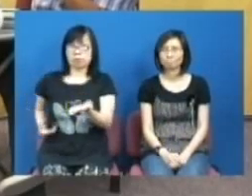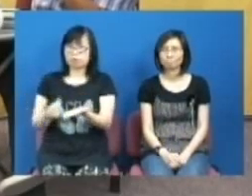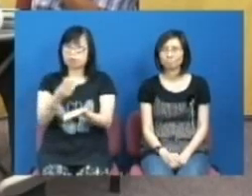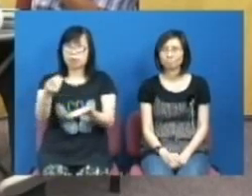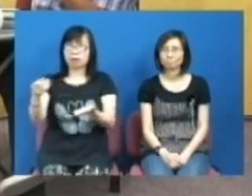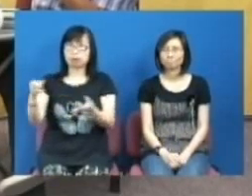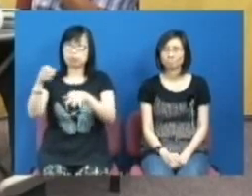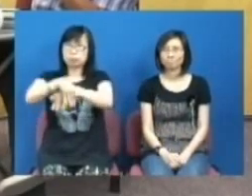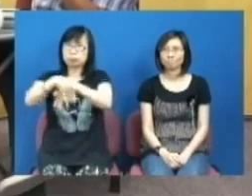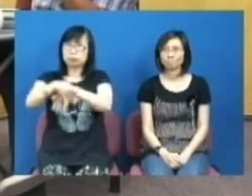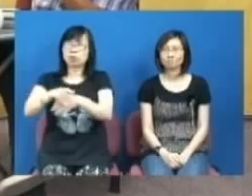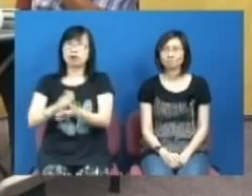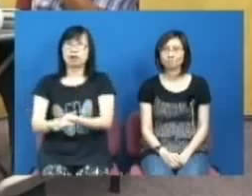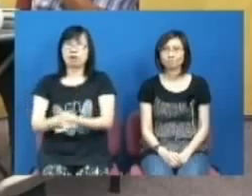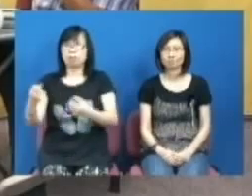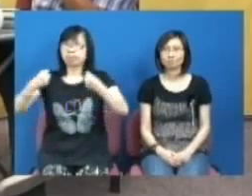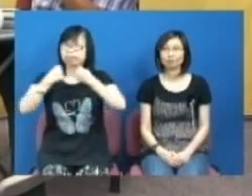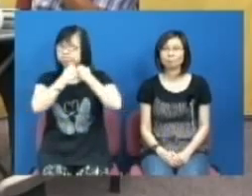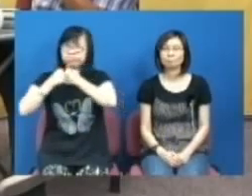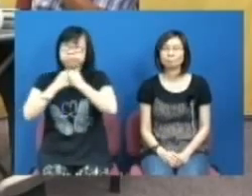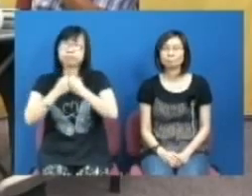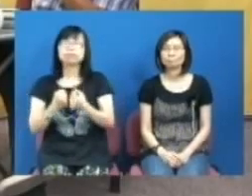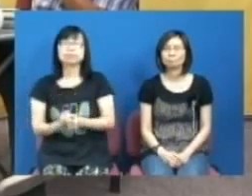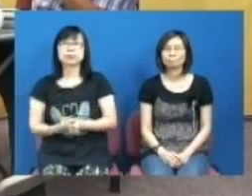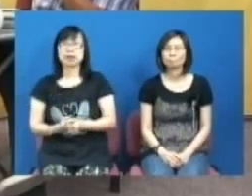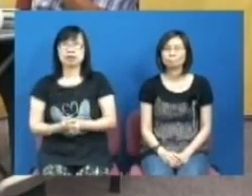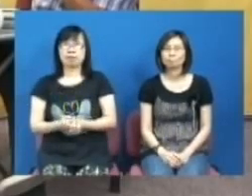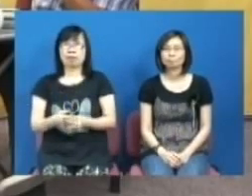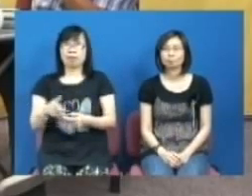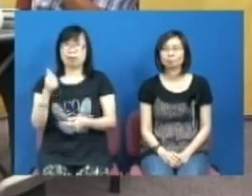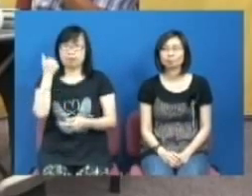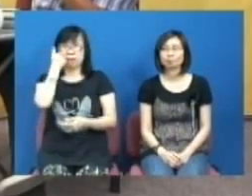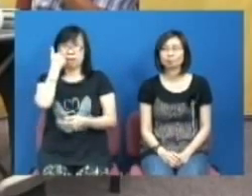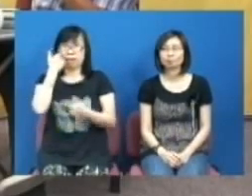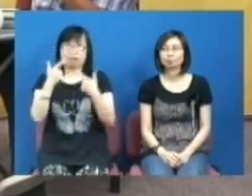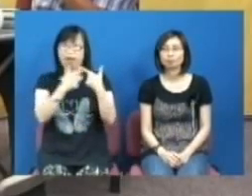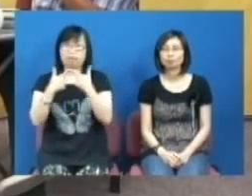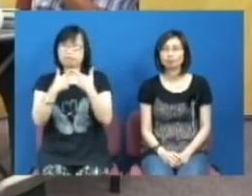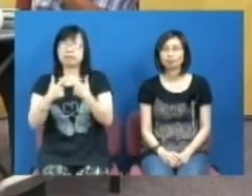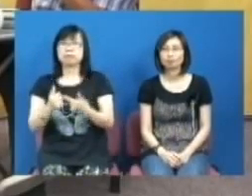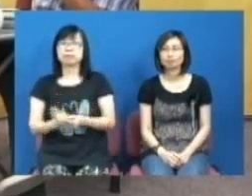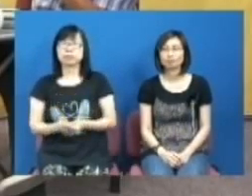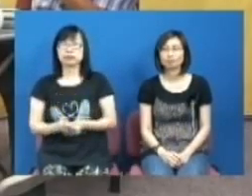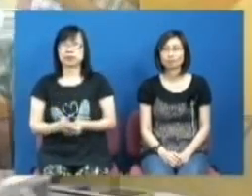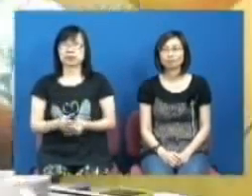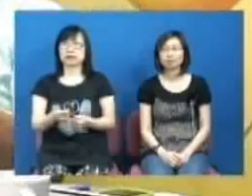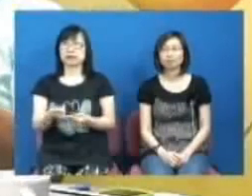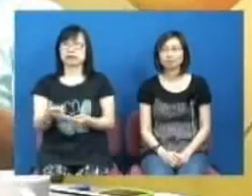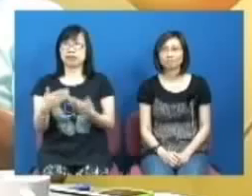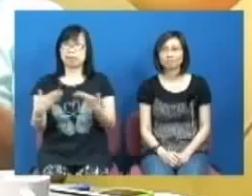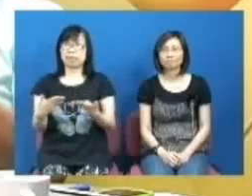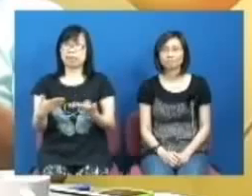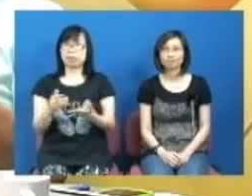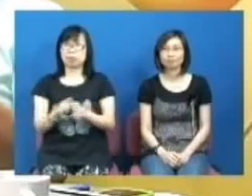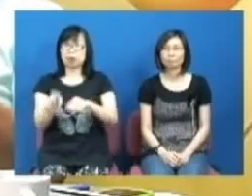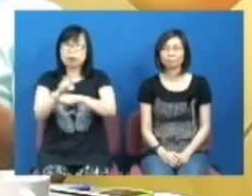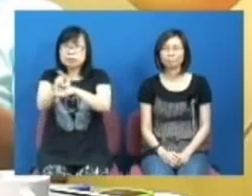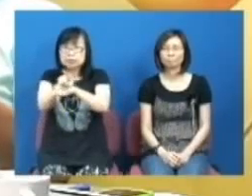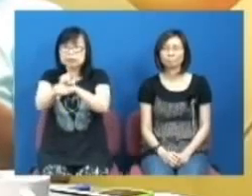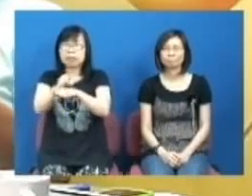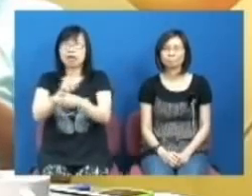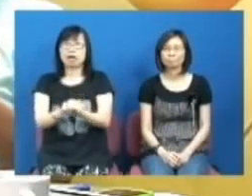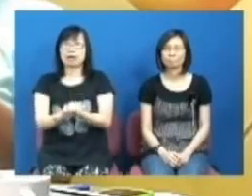公約國是抗衡的嘛，即是個即冷戰陣營的兩端，即是說如果你在捷克爭取一個最